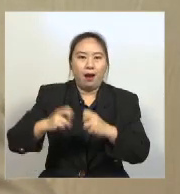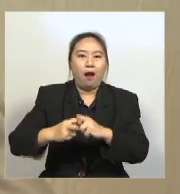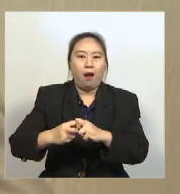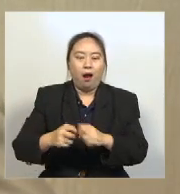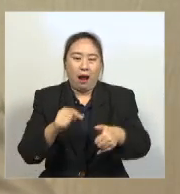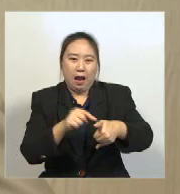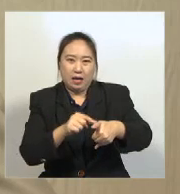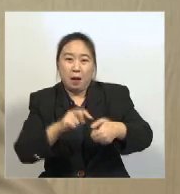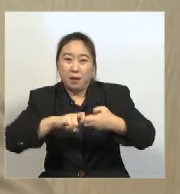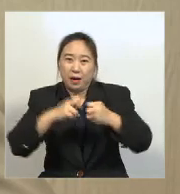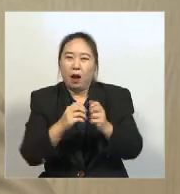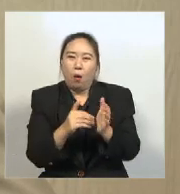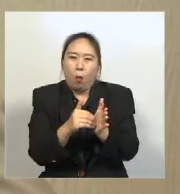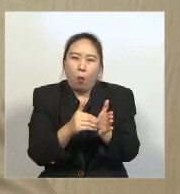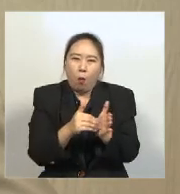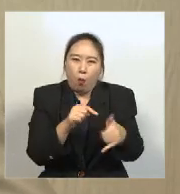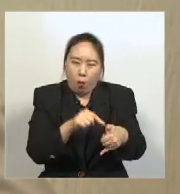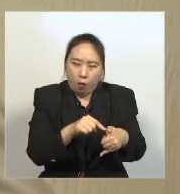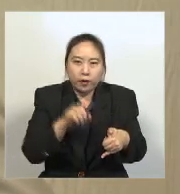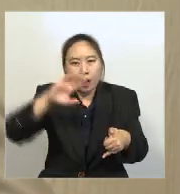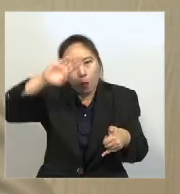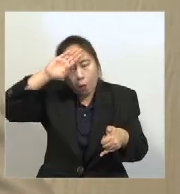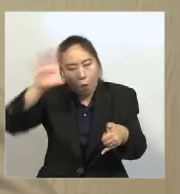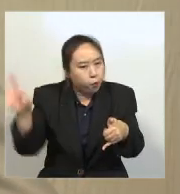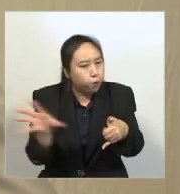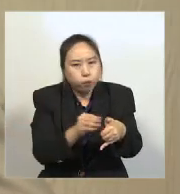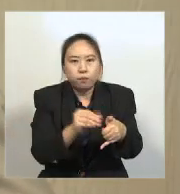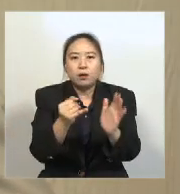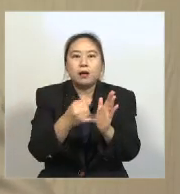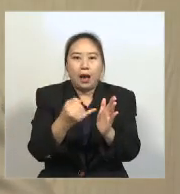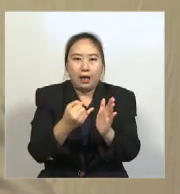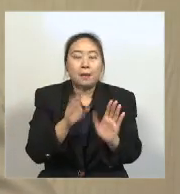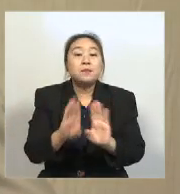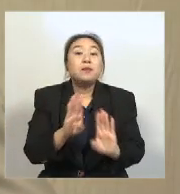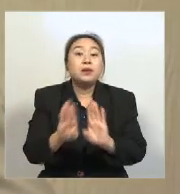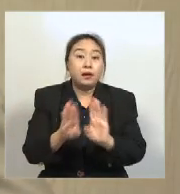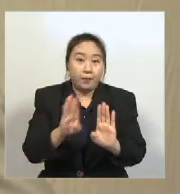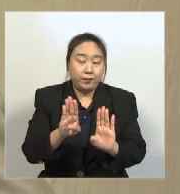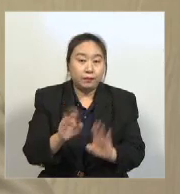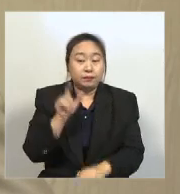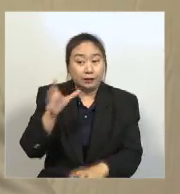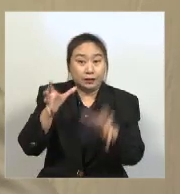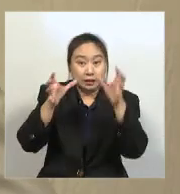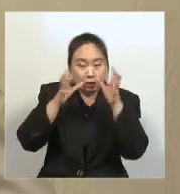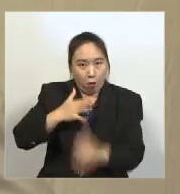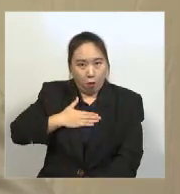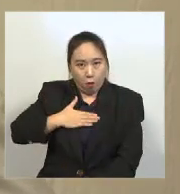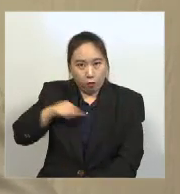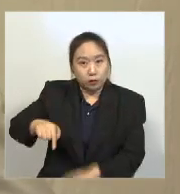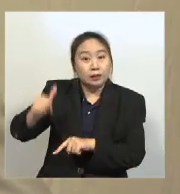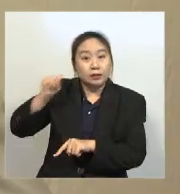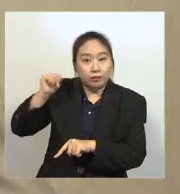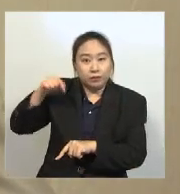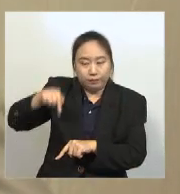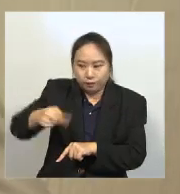มกันต่ำเนี่ยมันก็จะมีความเสี่ยงต่อการติดโรคได้ง่ายซึ่งถ้าเกิดเราเปรียบเทียบกับเสือที่มีอยู่เดิมในฐานีเนี่ยจะเห็นว่าเสือเหล่านี้เนี่ย